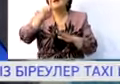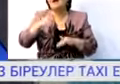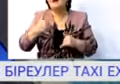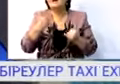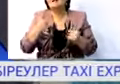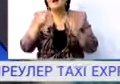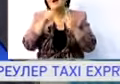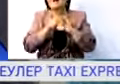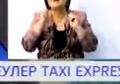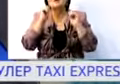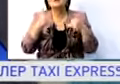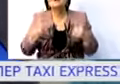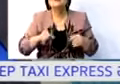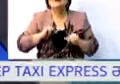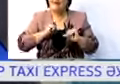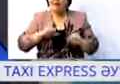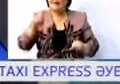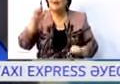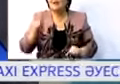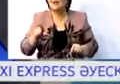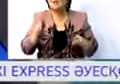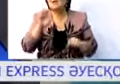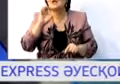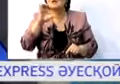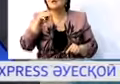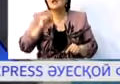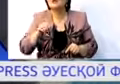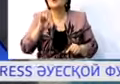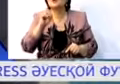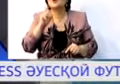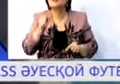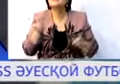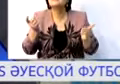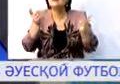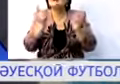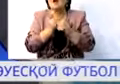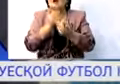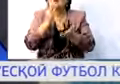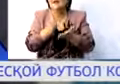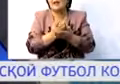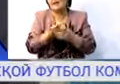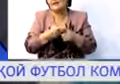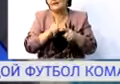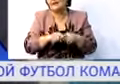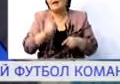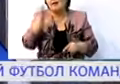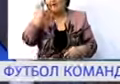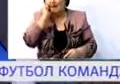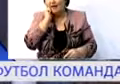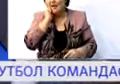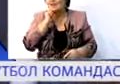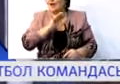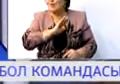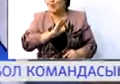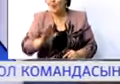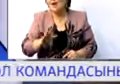алпысың құтты болсын, арыстаным, Бексұлтанның рухымен табысқаның, сүреңсіз кәрілікке